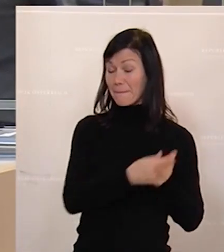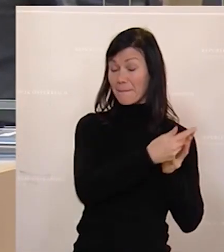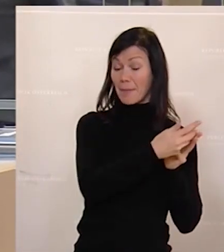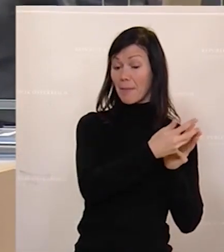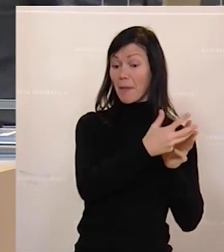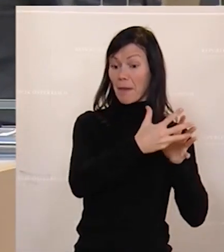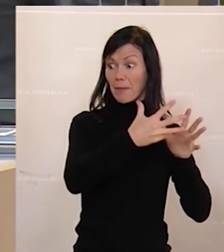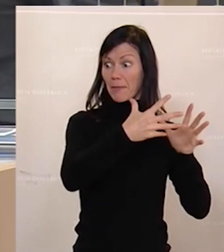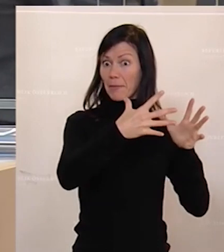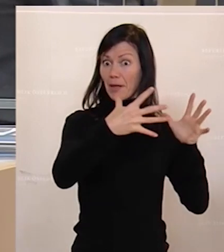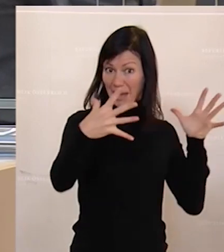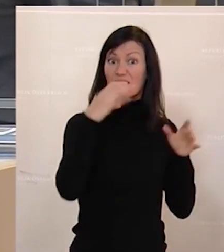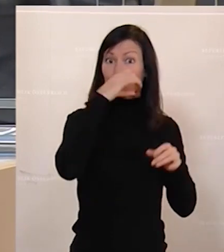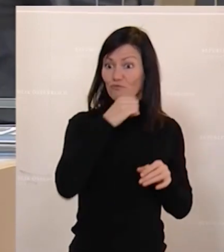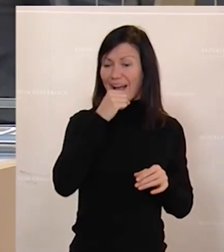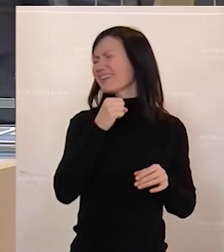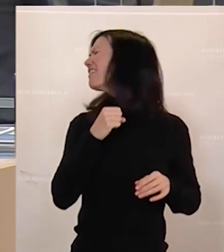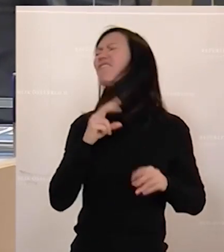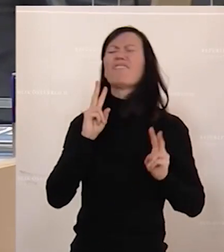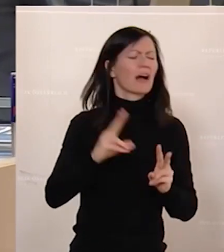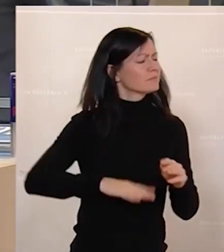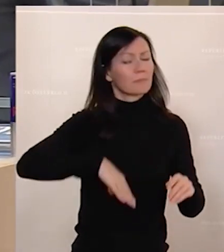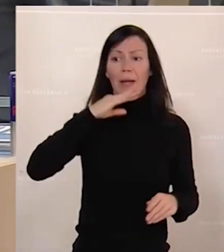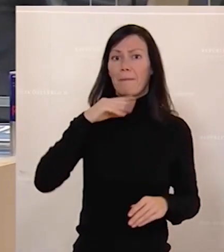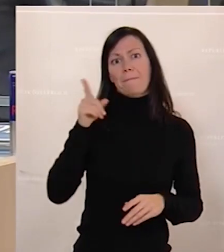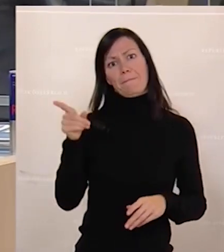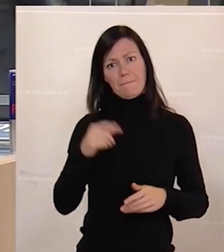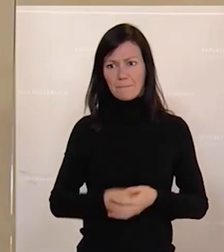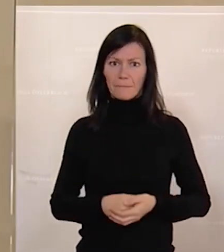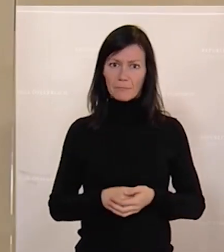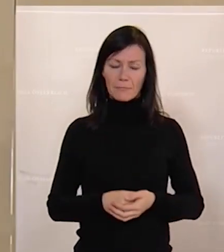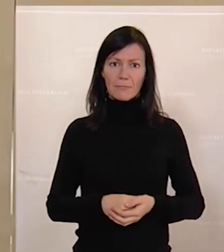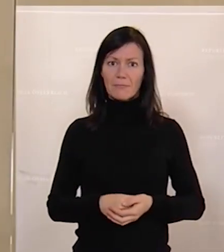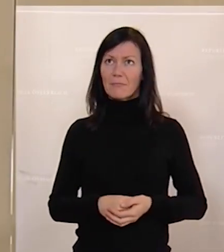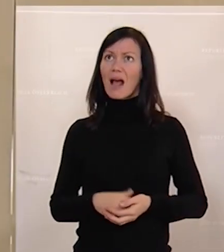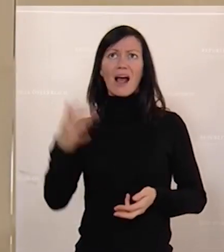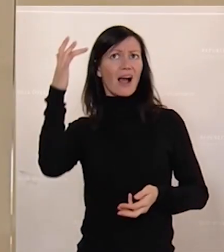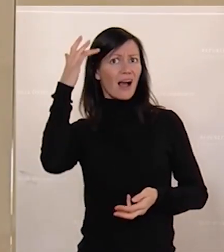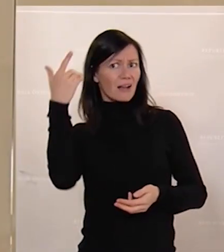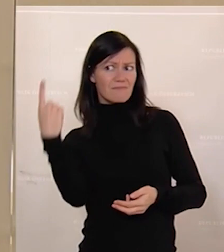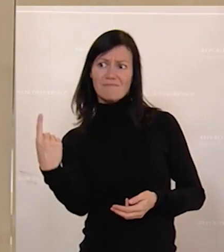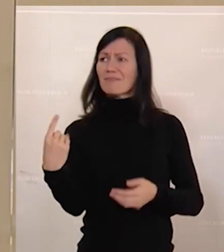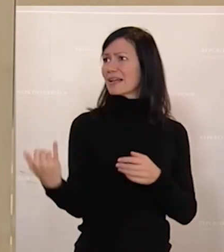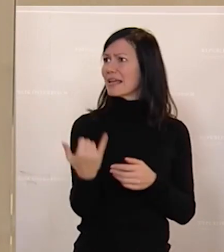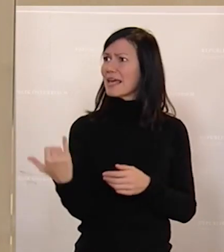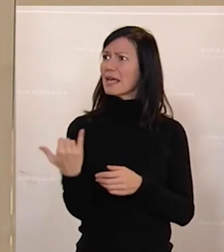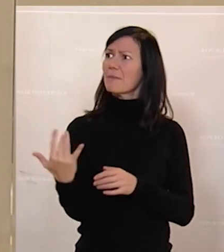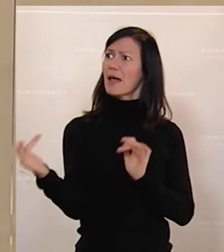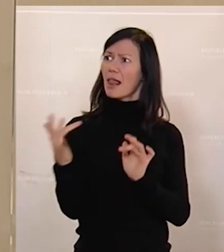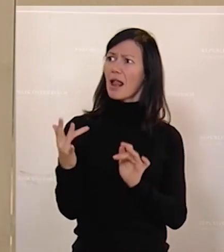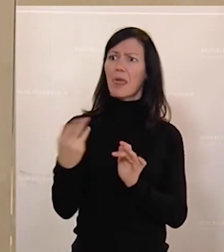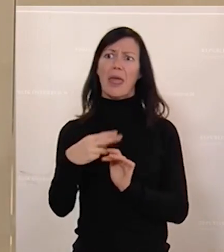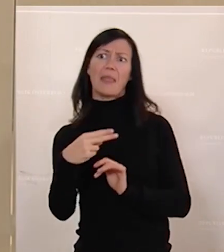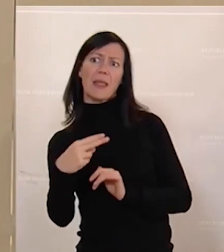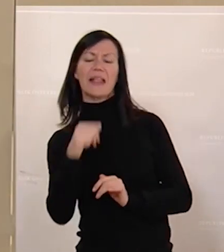mehr werdende Mehrheit in dem Land, die das einfach satt hat, dass es hier einen Geist gibt, der stets verneint und nicht